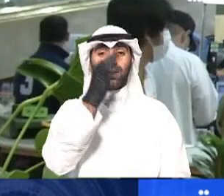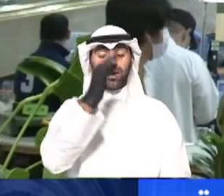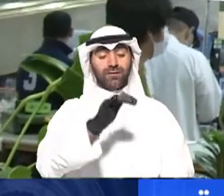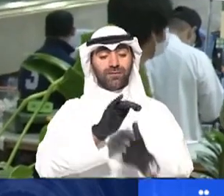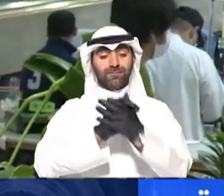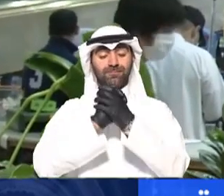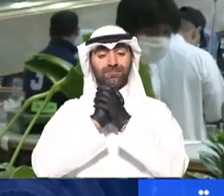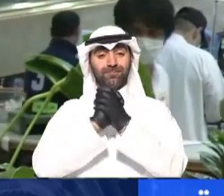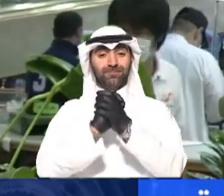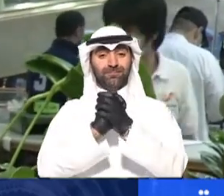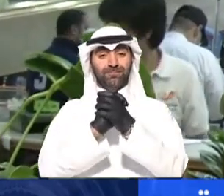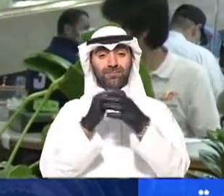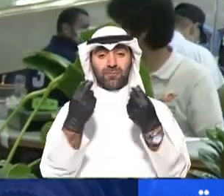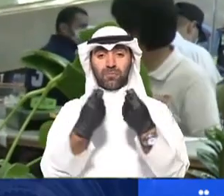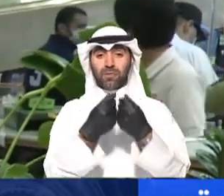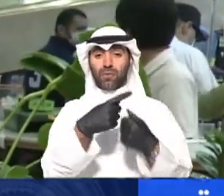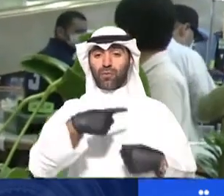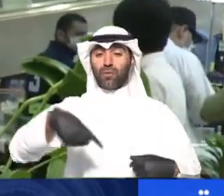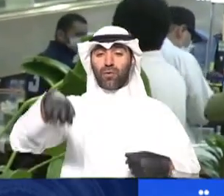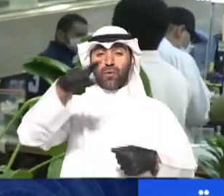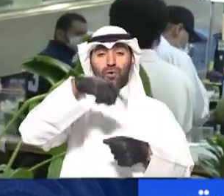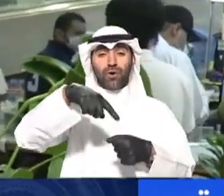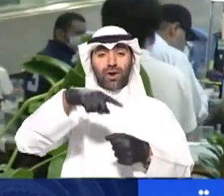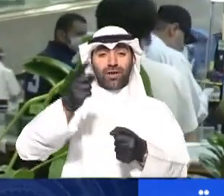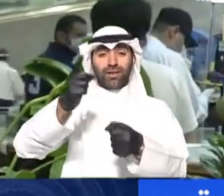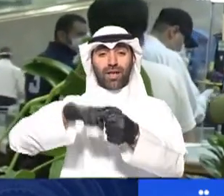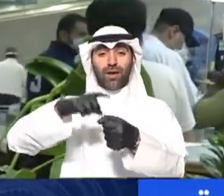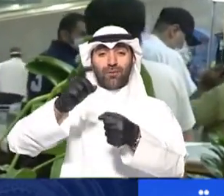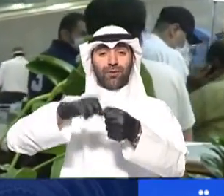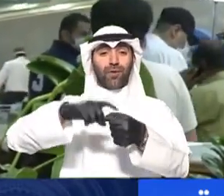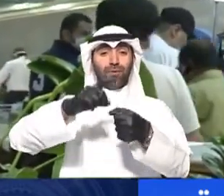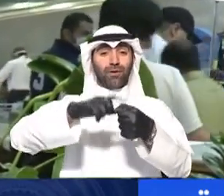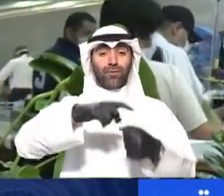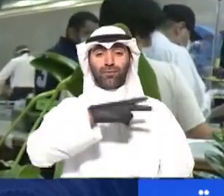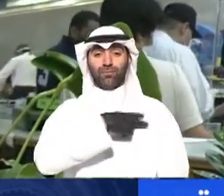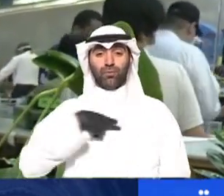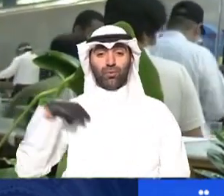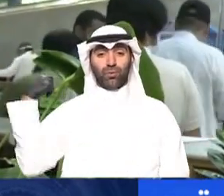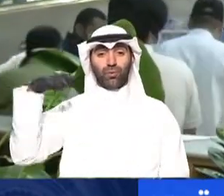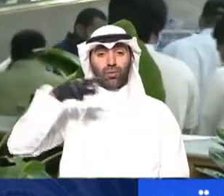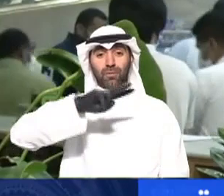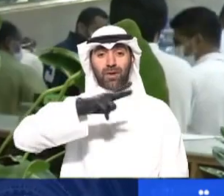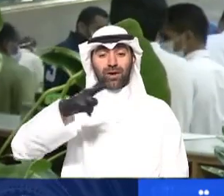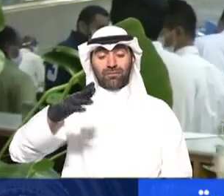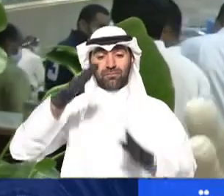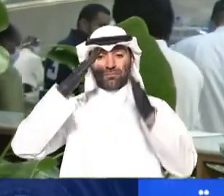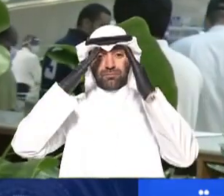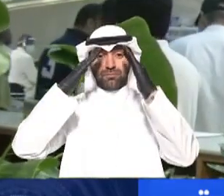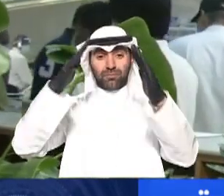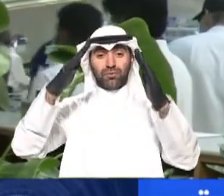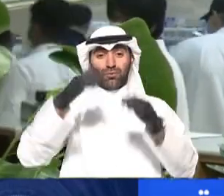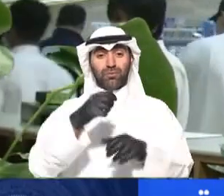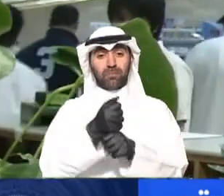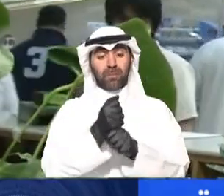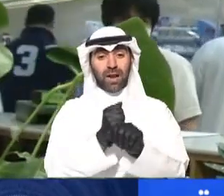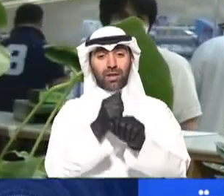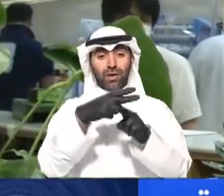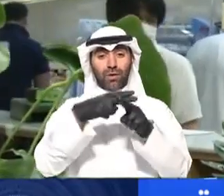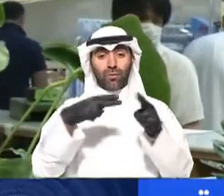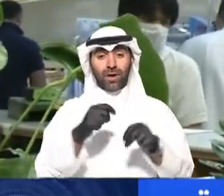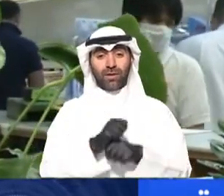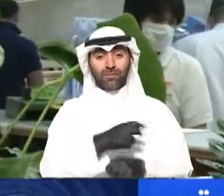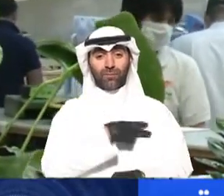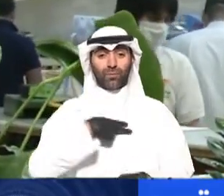هذا الشيء يعتبر مثلث متساوي الأضلاع في كل الأمور، بلد الكويت، وزارة التجارة،